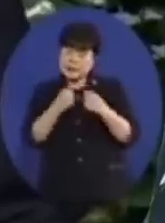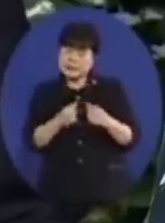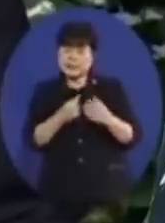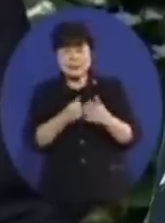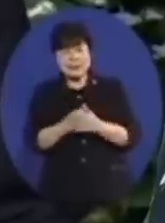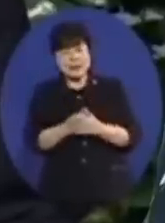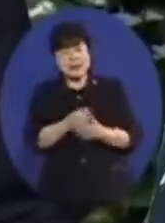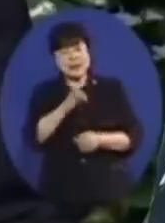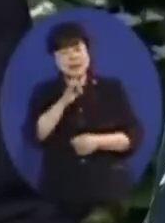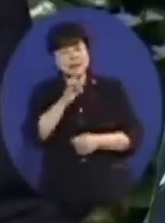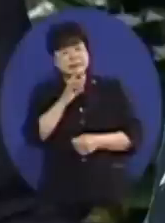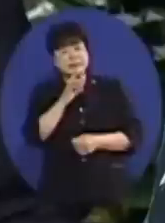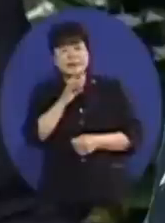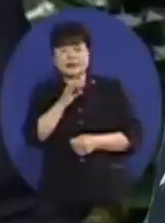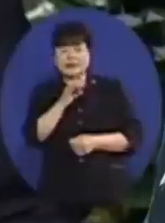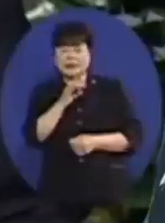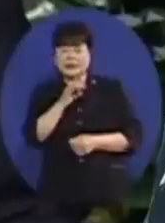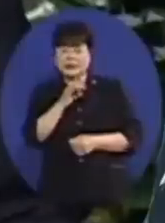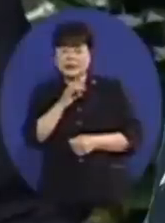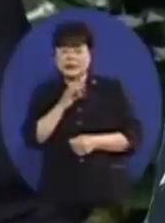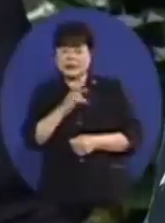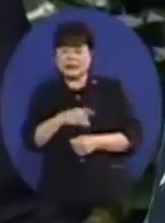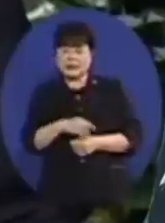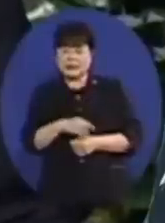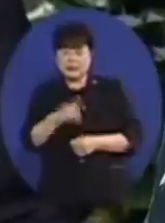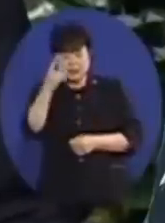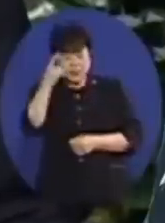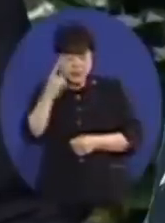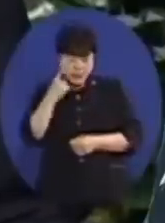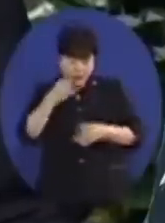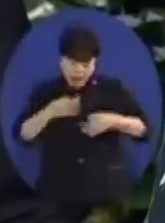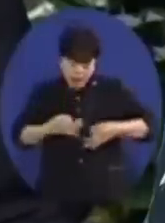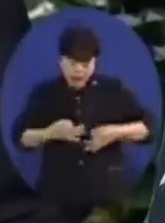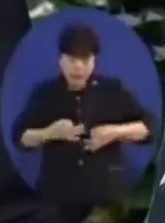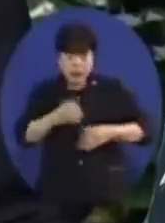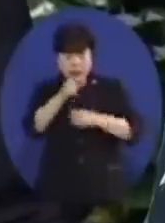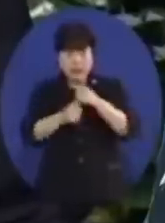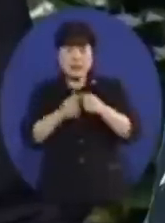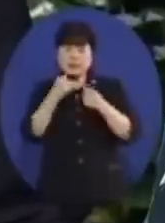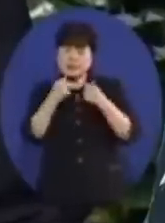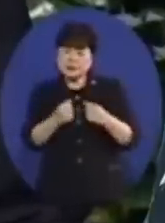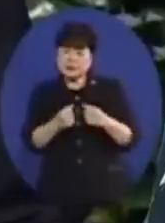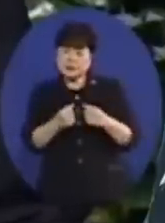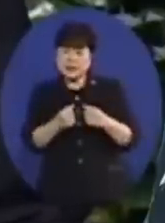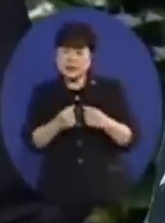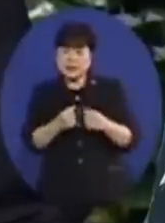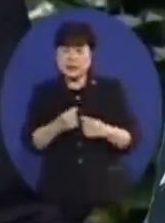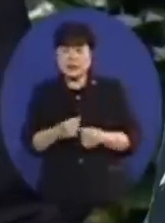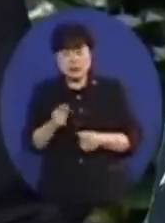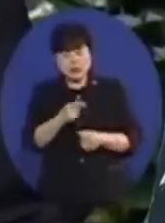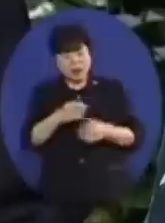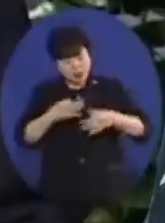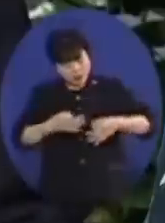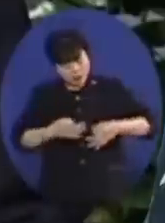계신데 이렇게 해도 괜찮은가 하나님이 꾸중하지 않으실까